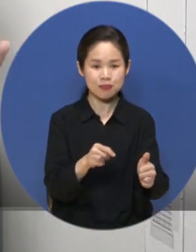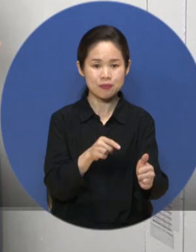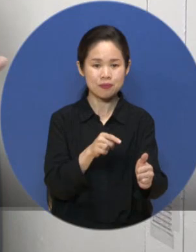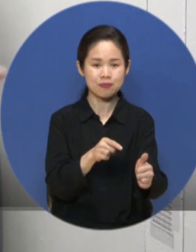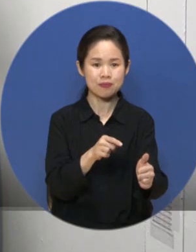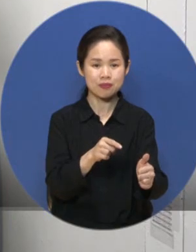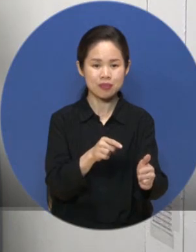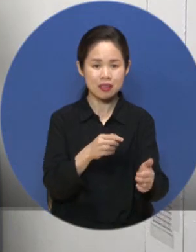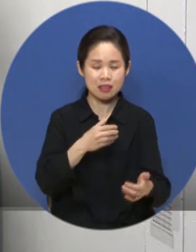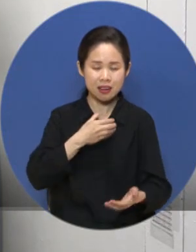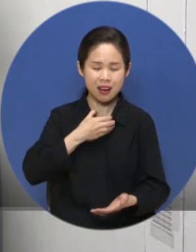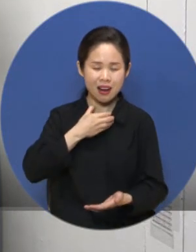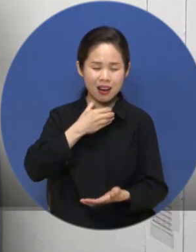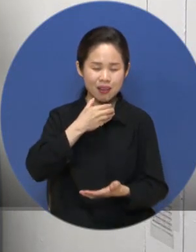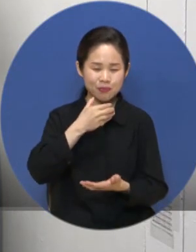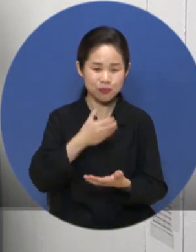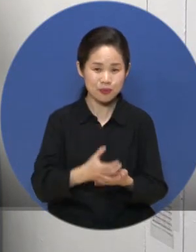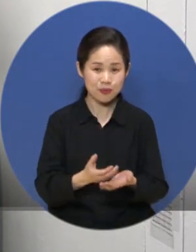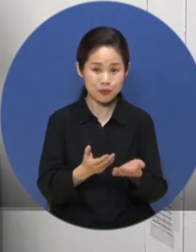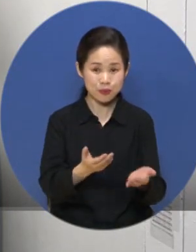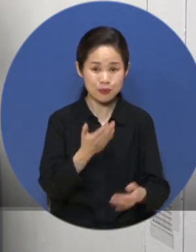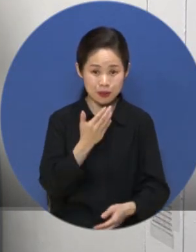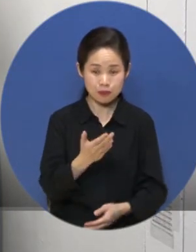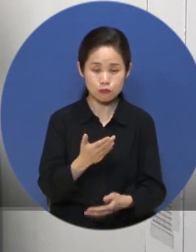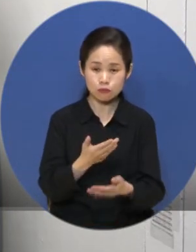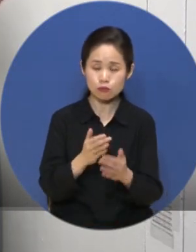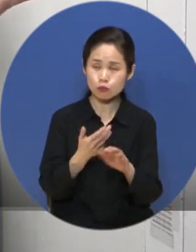감동을 줄 수 있고